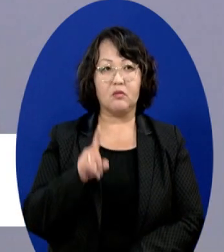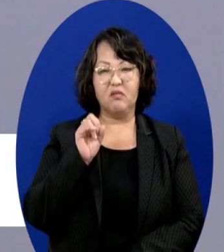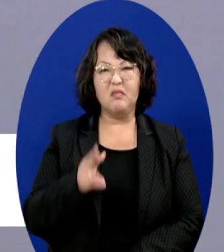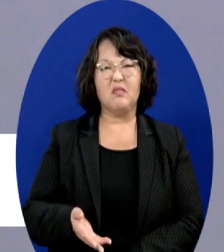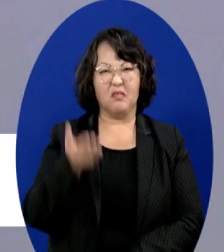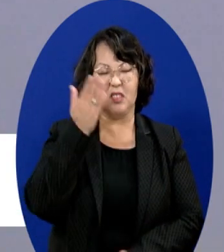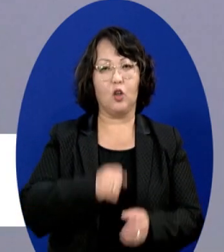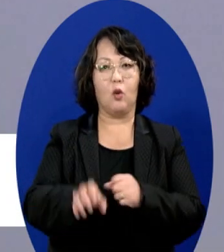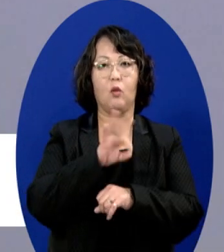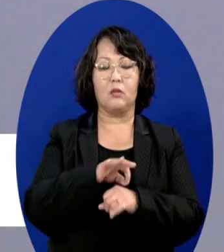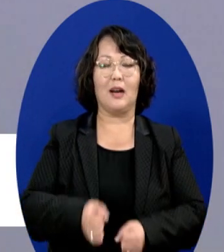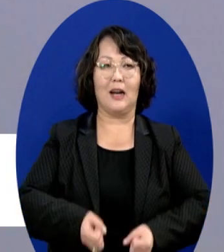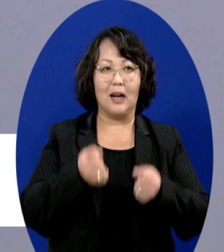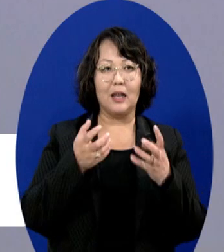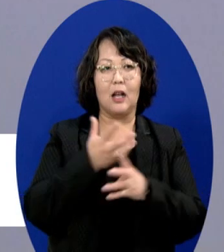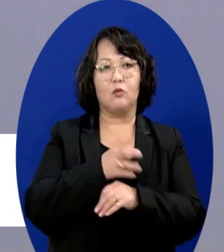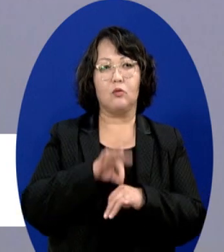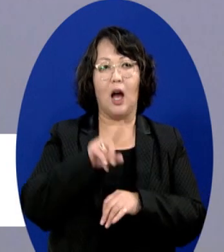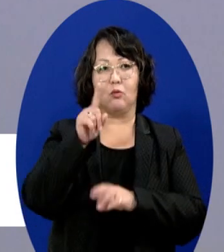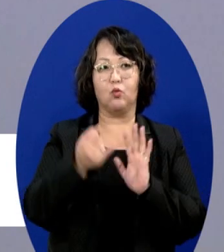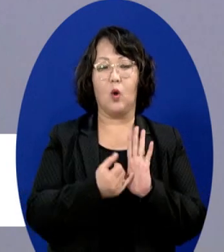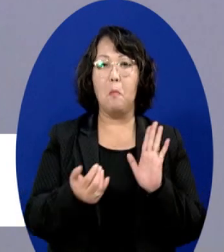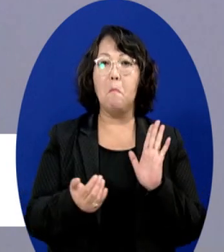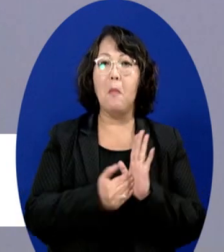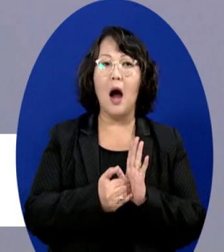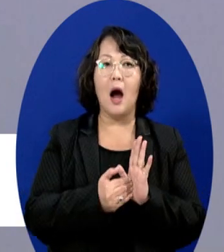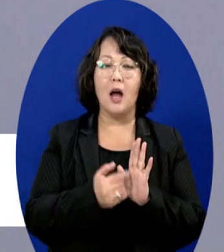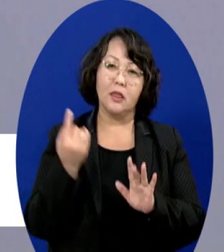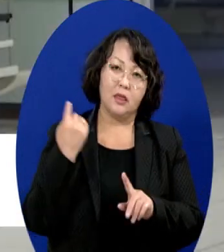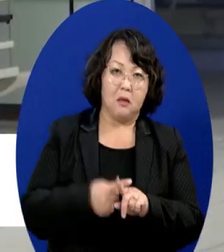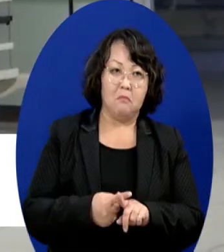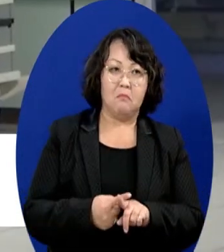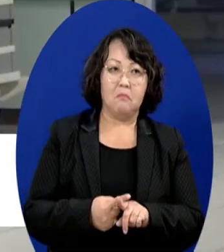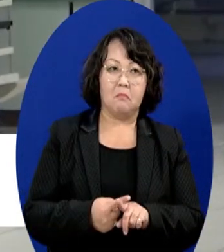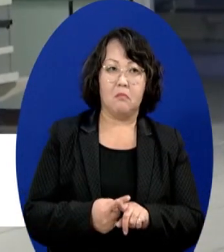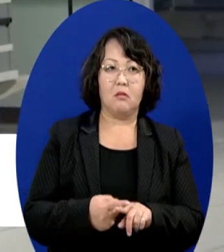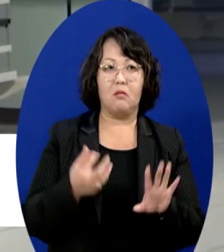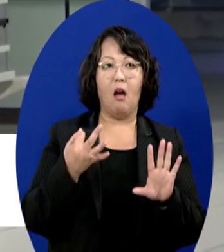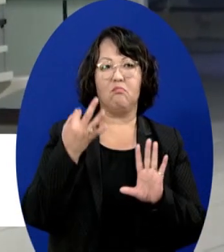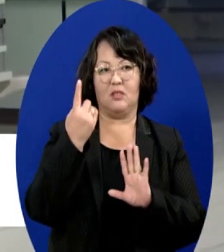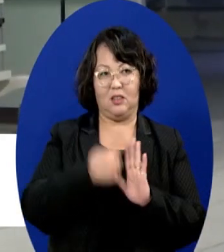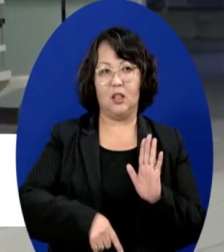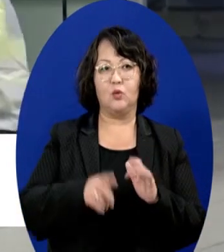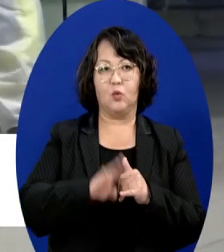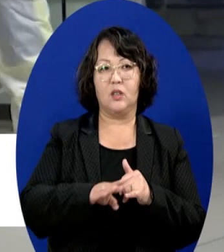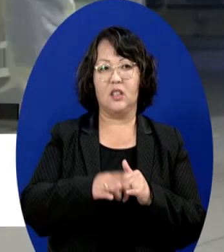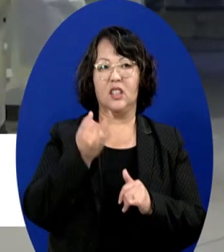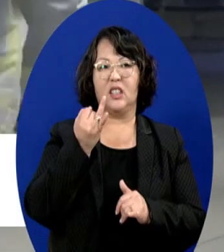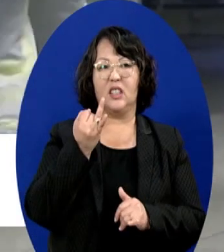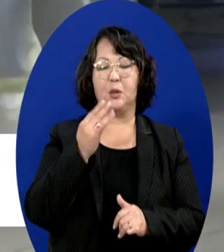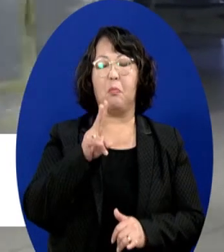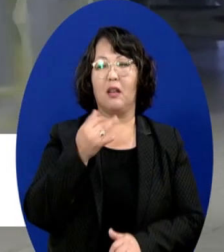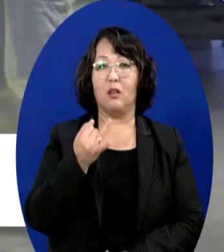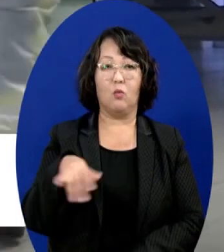тус улсад шинэ коронавирусны халдварын 16,000 гаруй тохиолдол нэмж бүртгэгдлээ. 8-р сарын сүүлээс Испанд өдөрт бүртгэгдэж